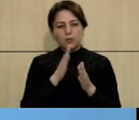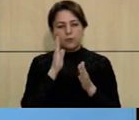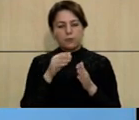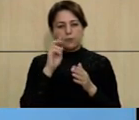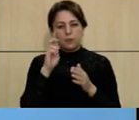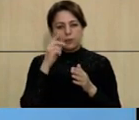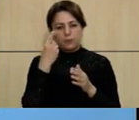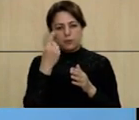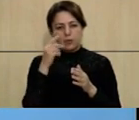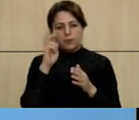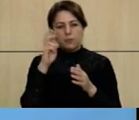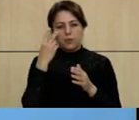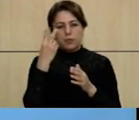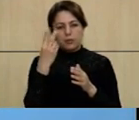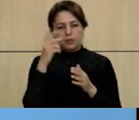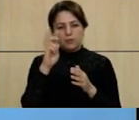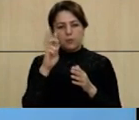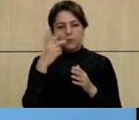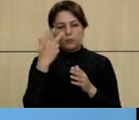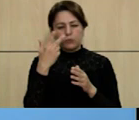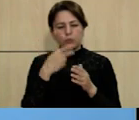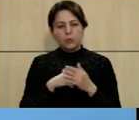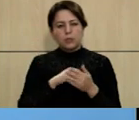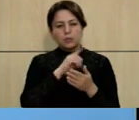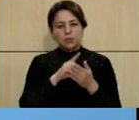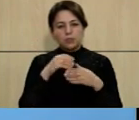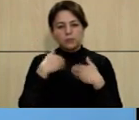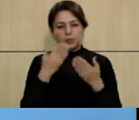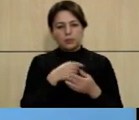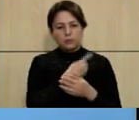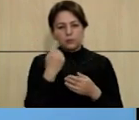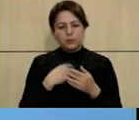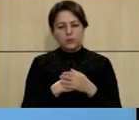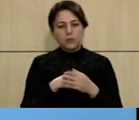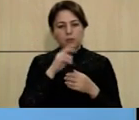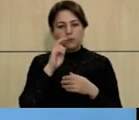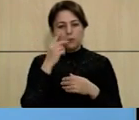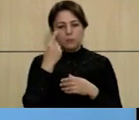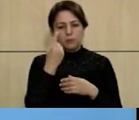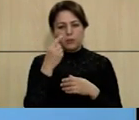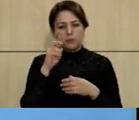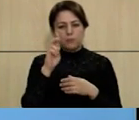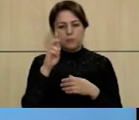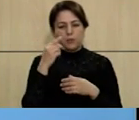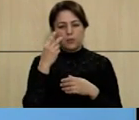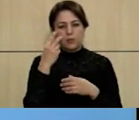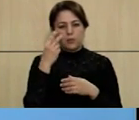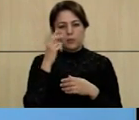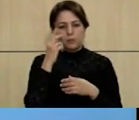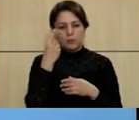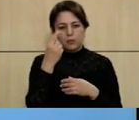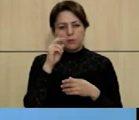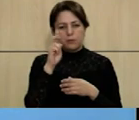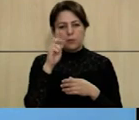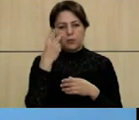B2, B3 bizda shartida berilgan. Demak, B, B1, B1, B2, B2,